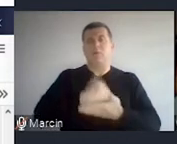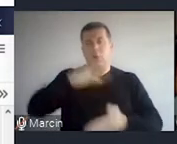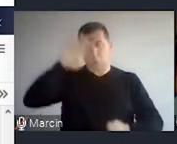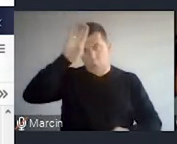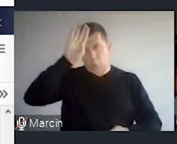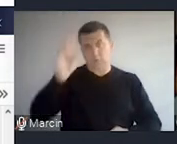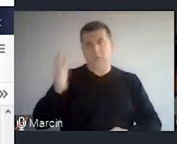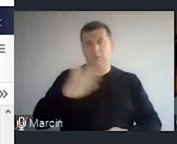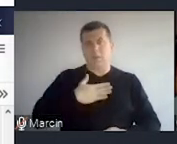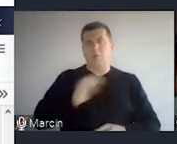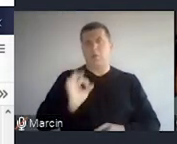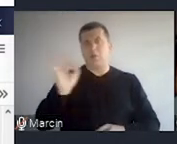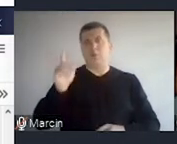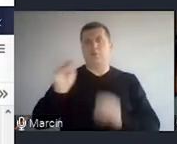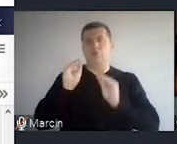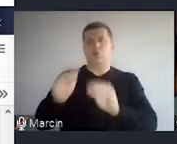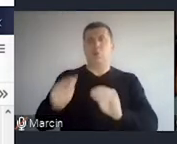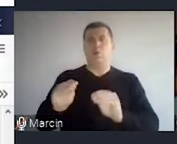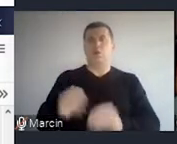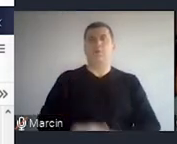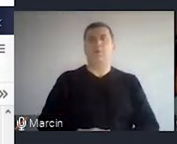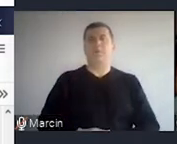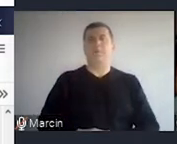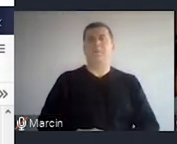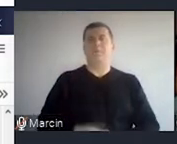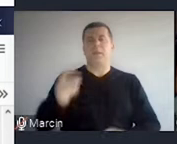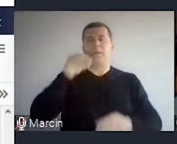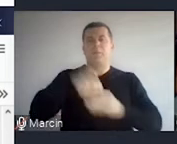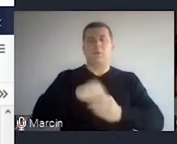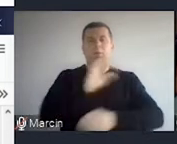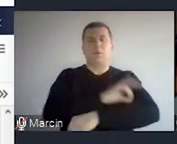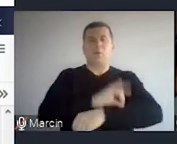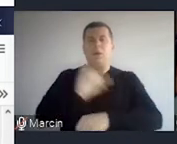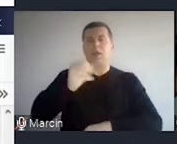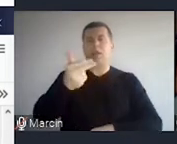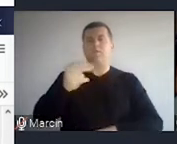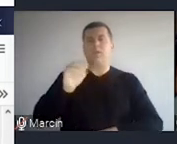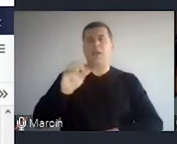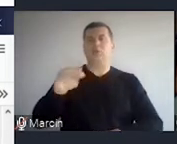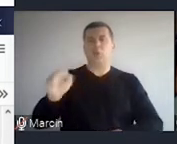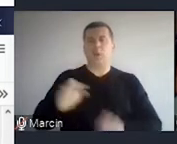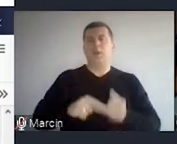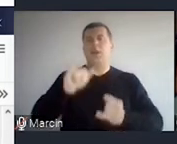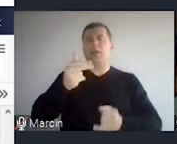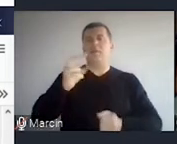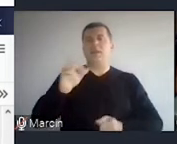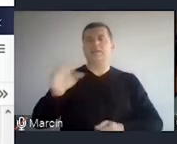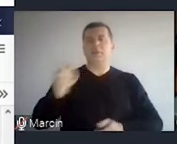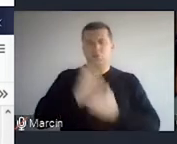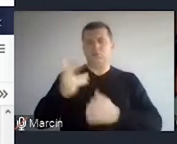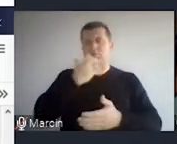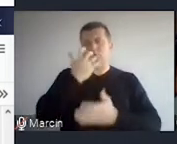które miałem okazję szkolić swojego czasu, właśnie w projektach infrastrukturalnych i inwestycyjnych wprowadziło i stosuje uproszczone